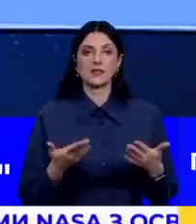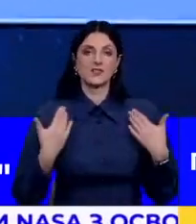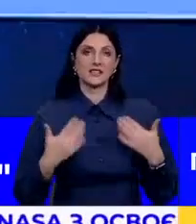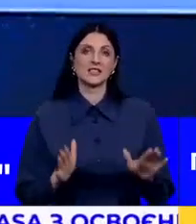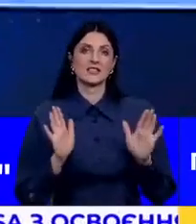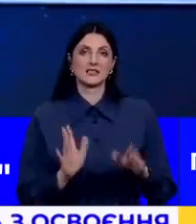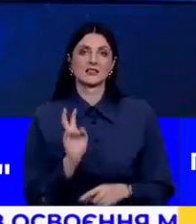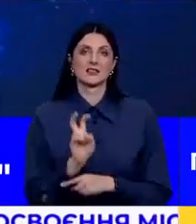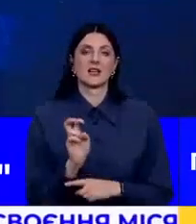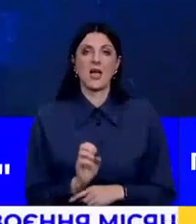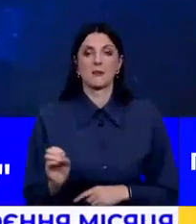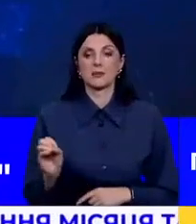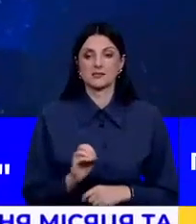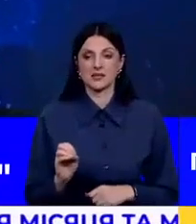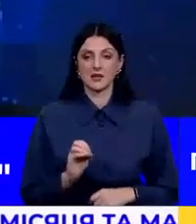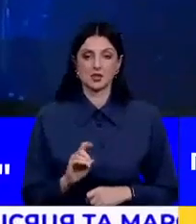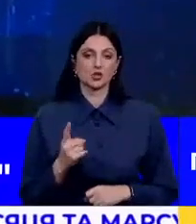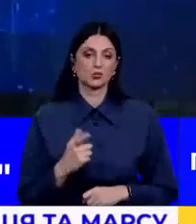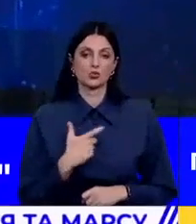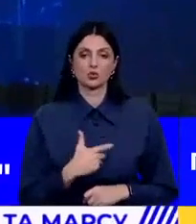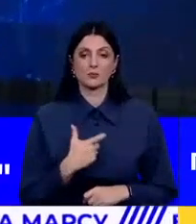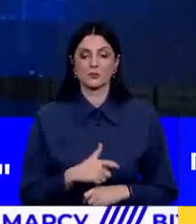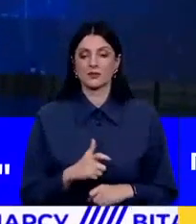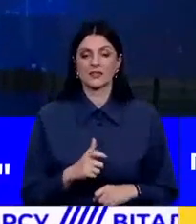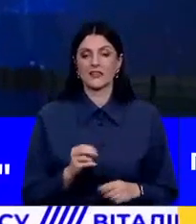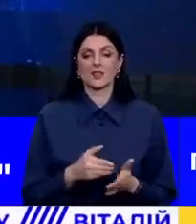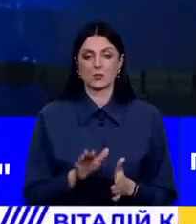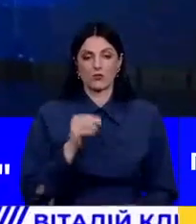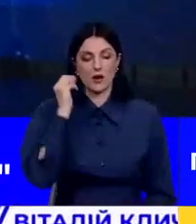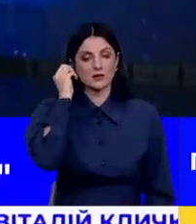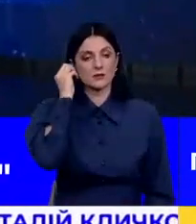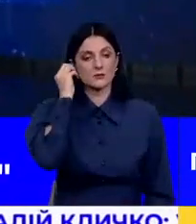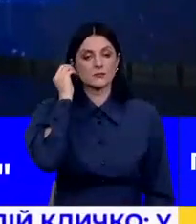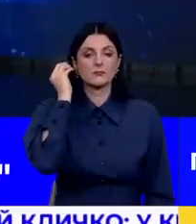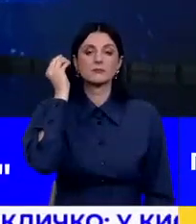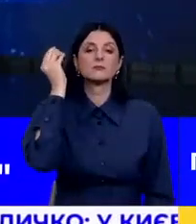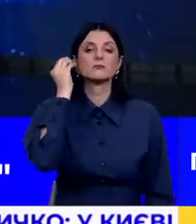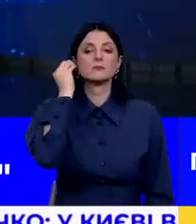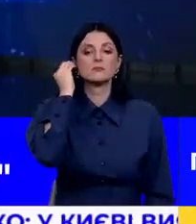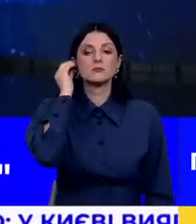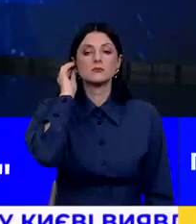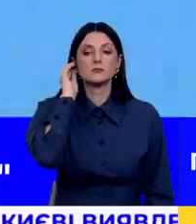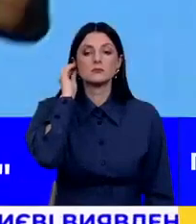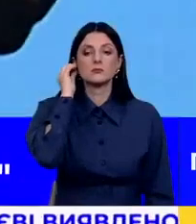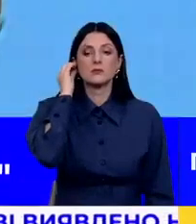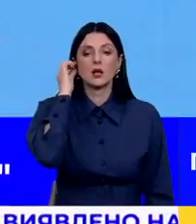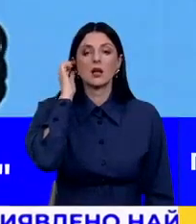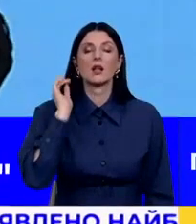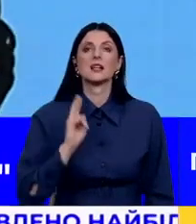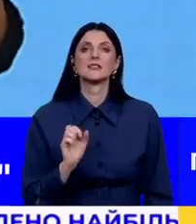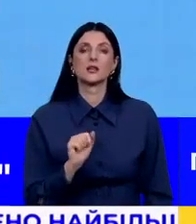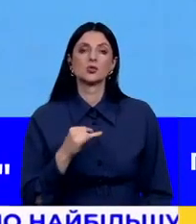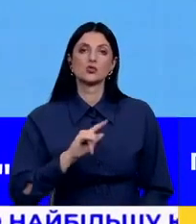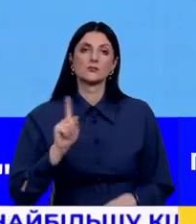тільки в епіцентрі. Ну, чому б собі не, ні в чому собі не відмовляєтеся. А от Леся Андрійчук вимагає зробити в